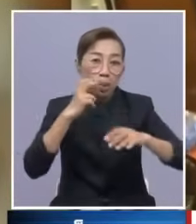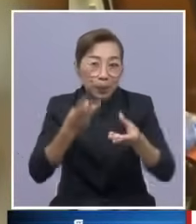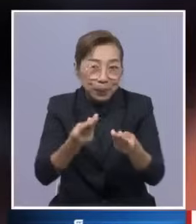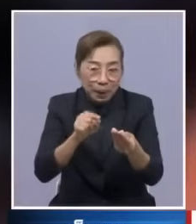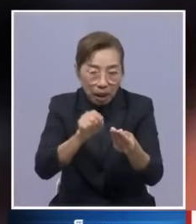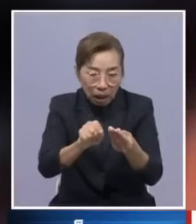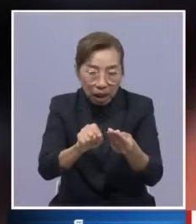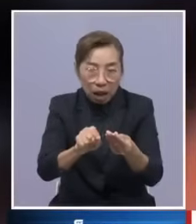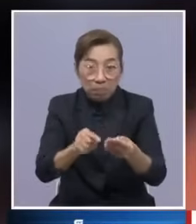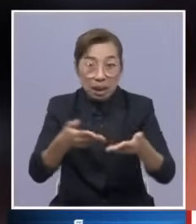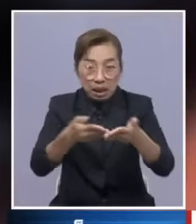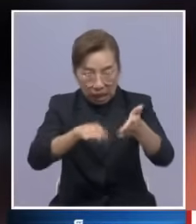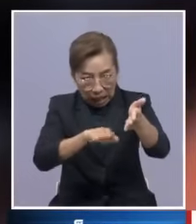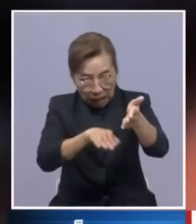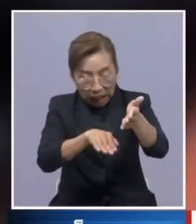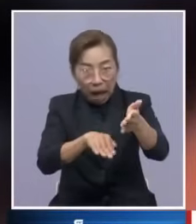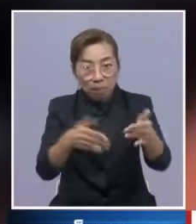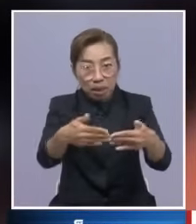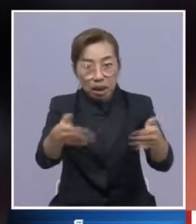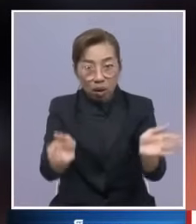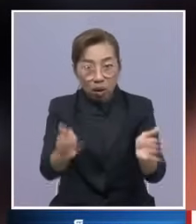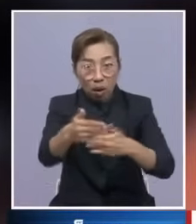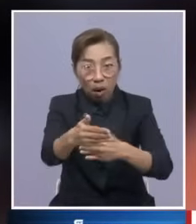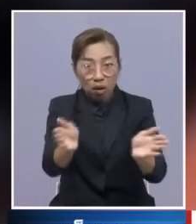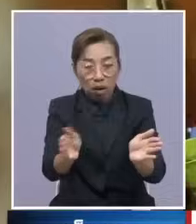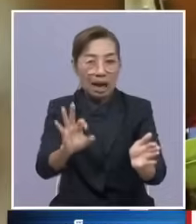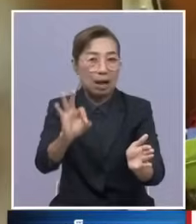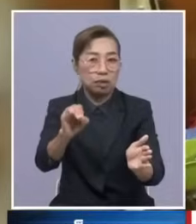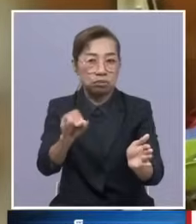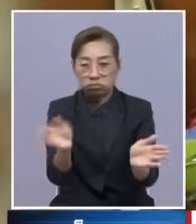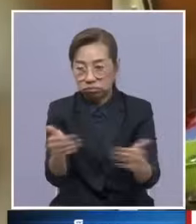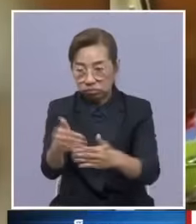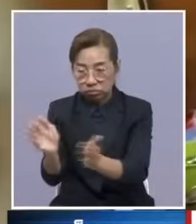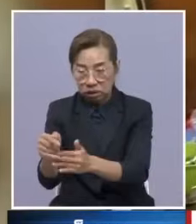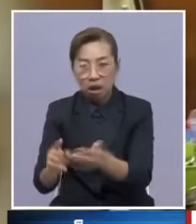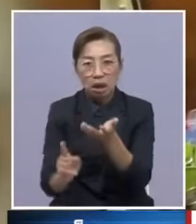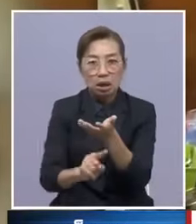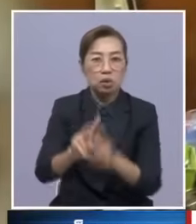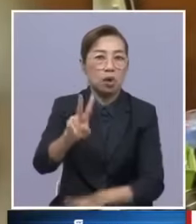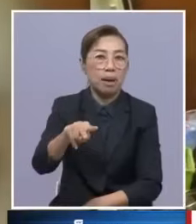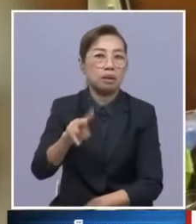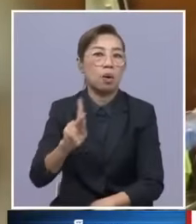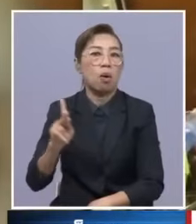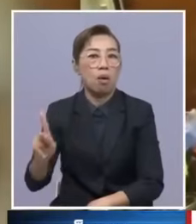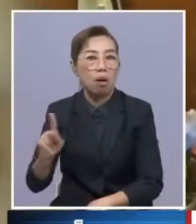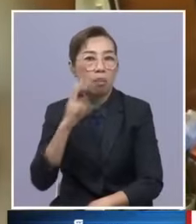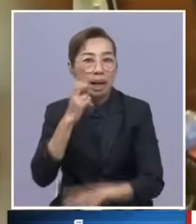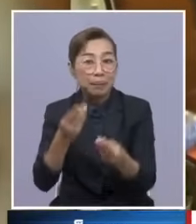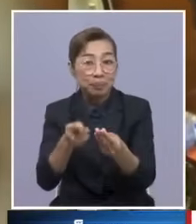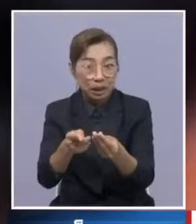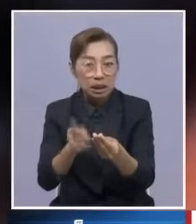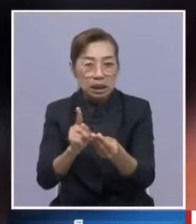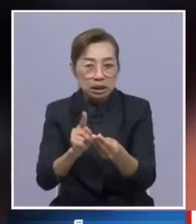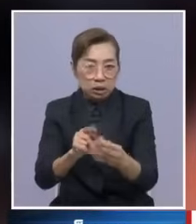ซ่อนอยู่ภายใต้ท้องเรือ90กล่องน้ำหนักรวมประมาณ 2,000 กิโลกรัมและทั้งหมดเนี่ยถูกอำพรางอัดแน่นอยู่ในถุงผล